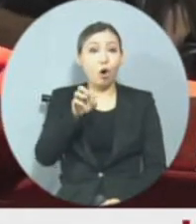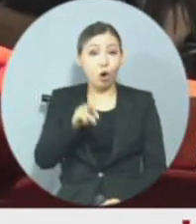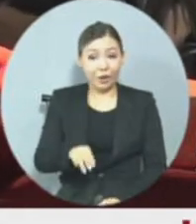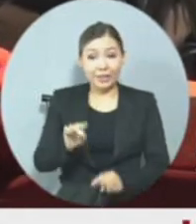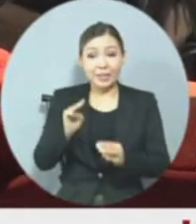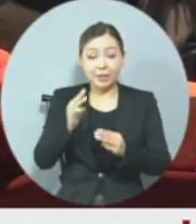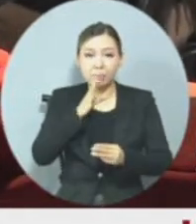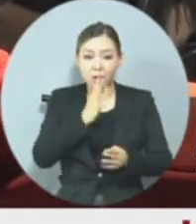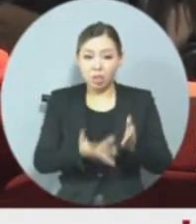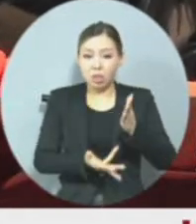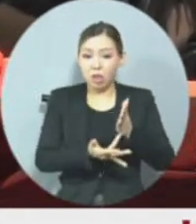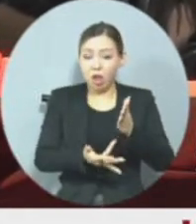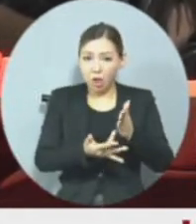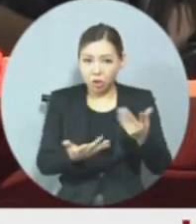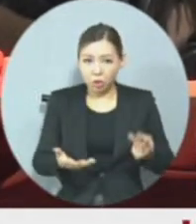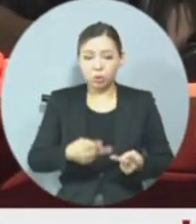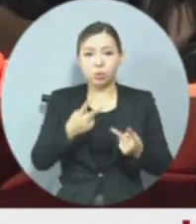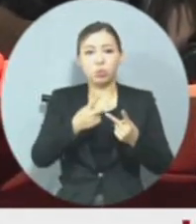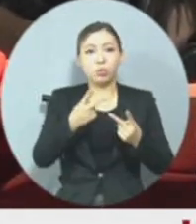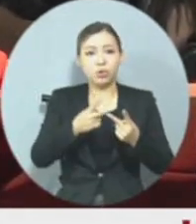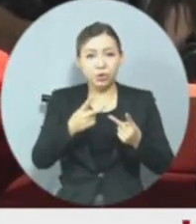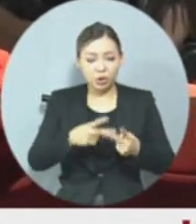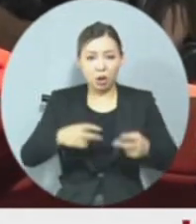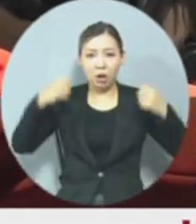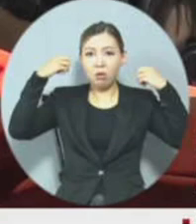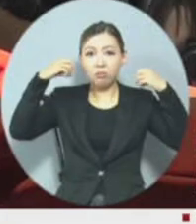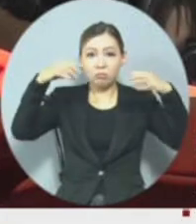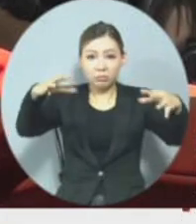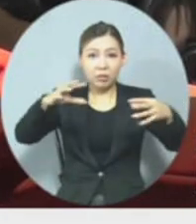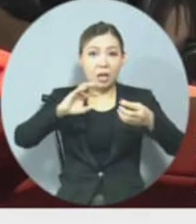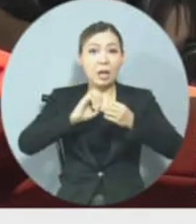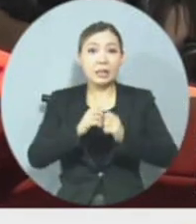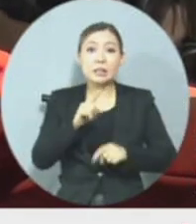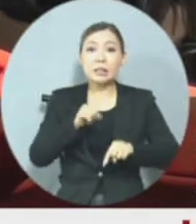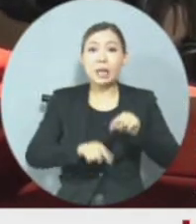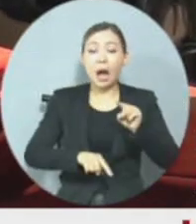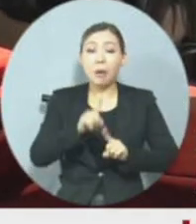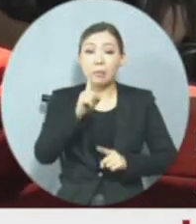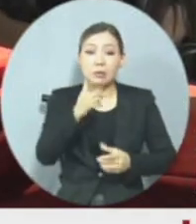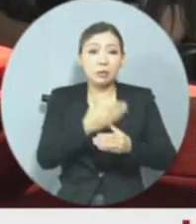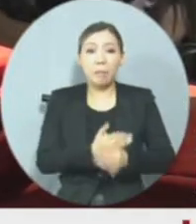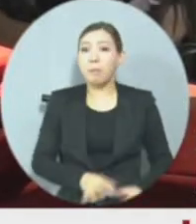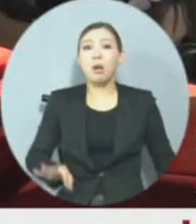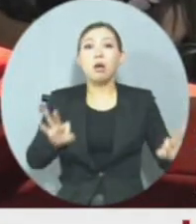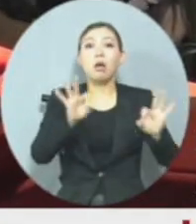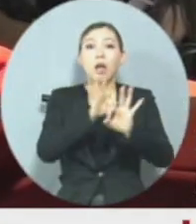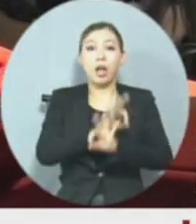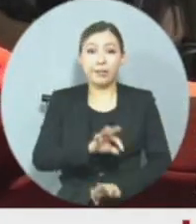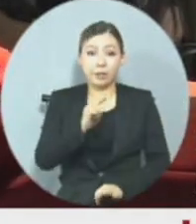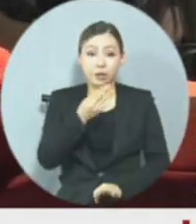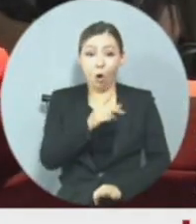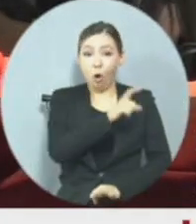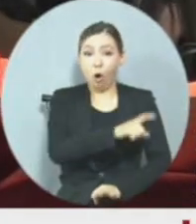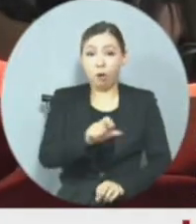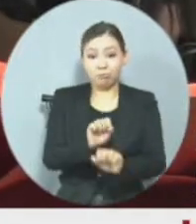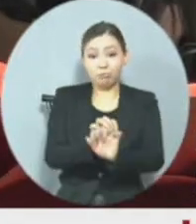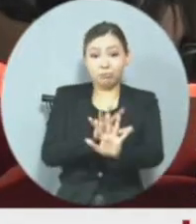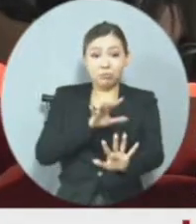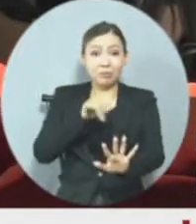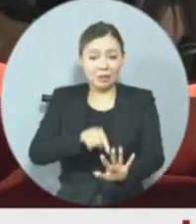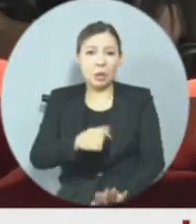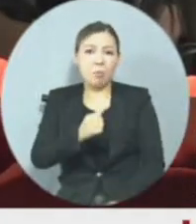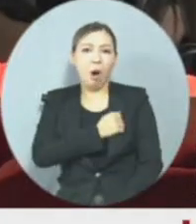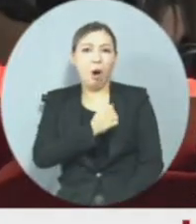техник тоног төхөөрөмж сүлжээ гэрэл цахилгааны хувьд ямар нэгэн саатлгүй шалгалт өгж байгаа иргэдийн дунд одоо ямар нэгэн бохирдол